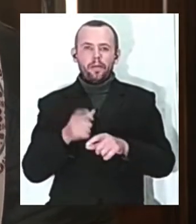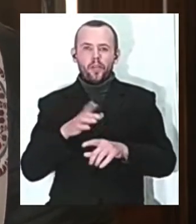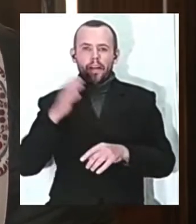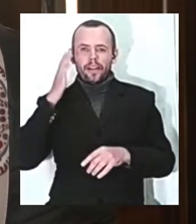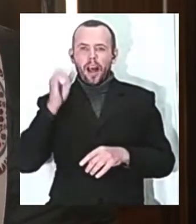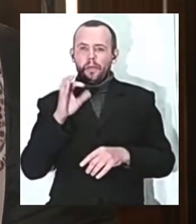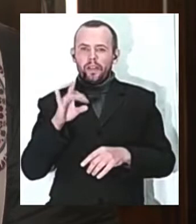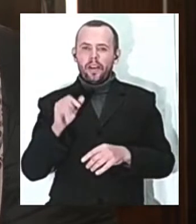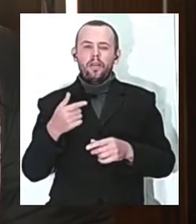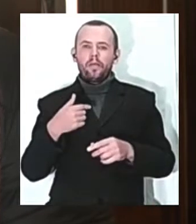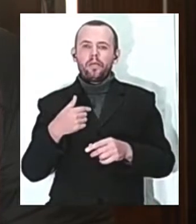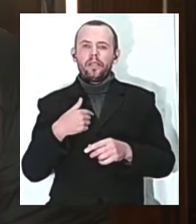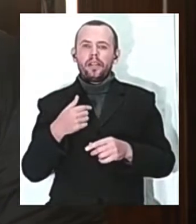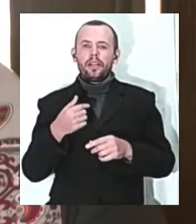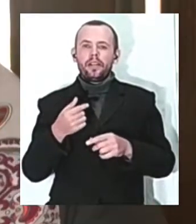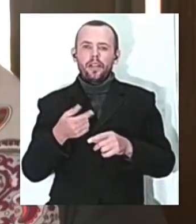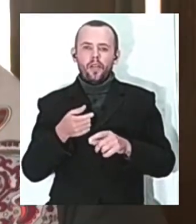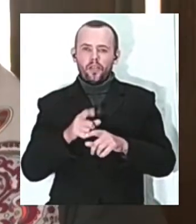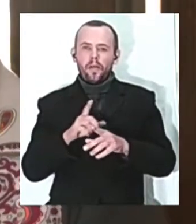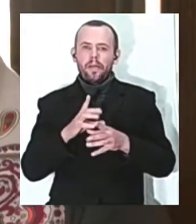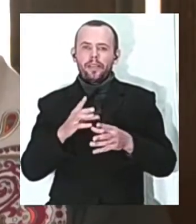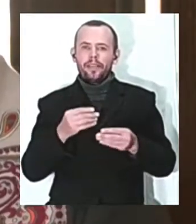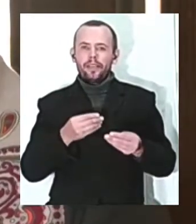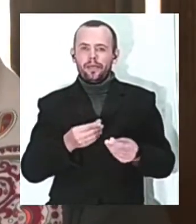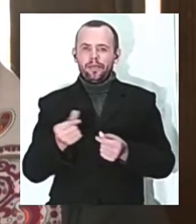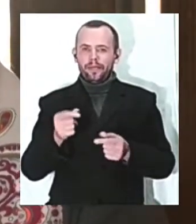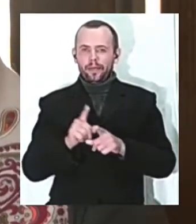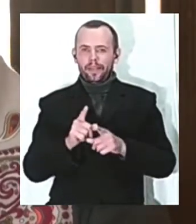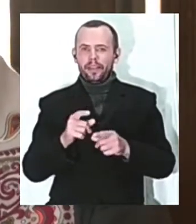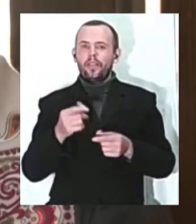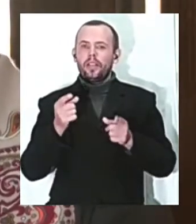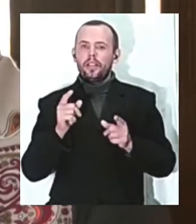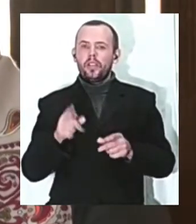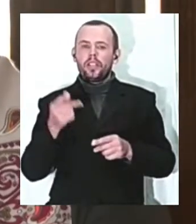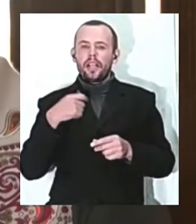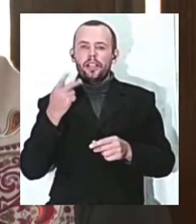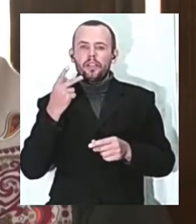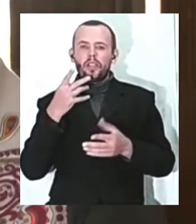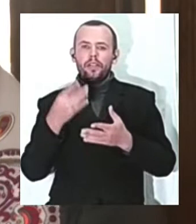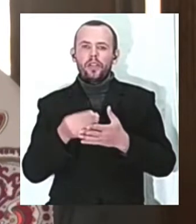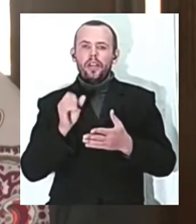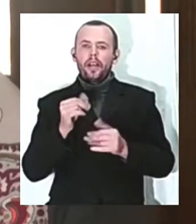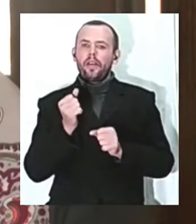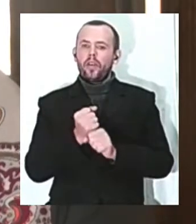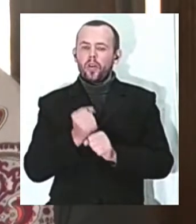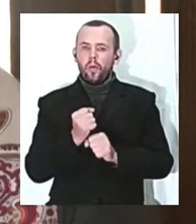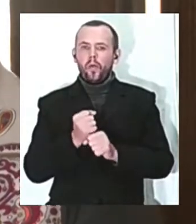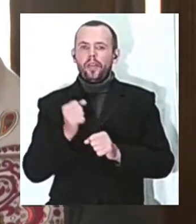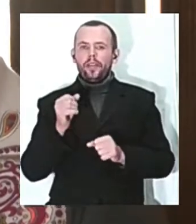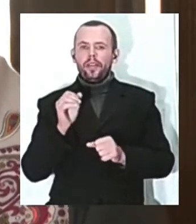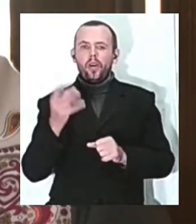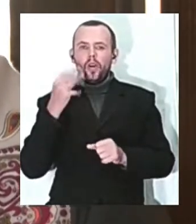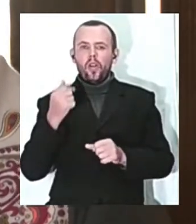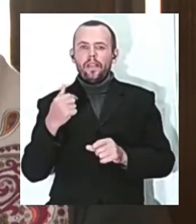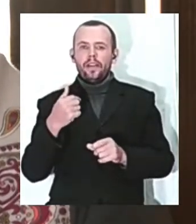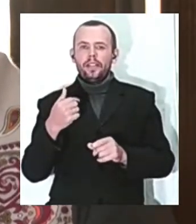дуже піднесеному стані готували цю прем'єру. З дітьми завжди найскладніше, як і в роботі, так і коли вони в глядачевій залі, це